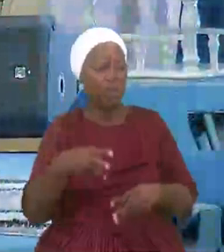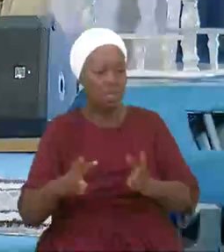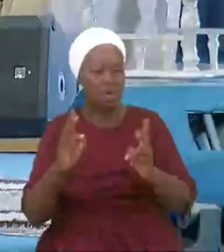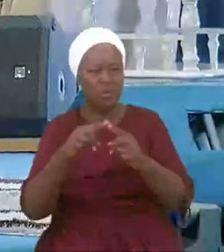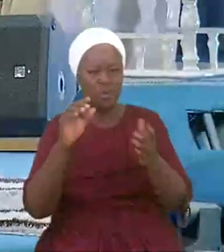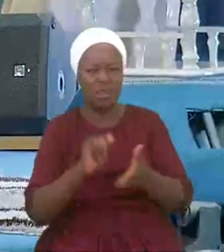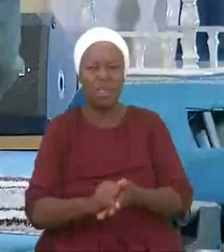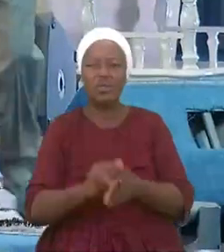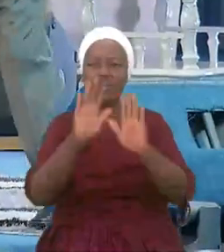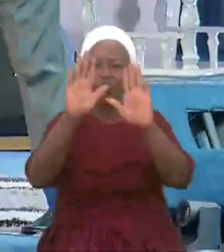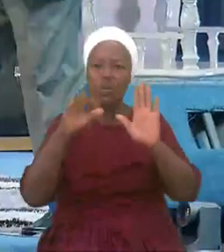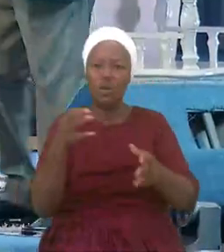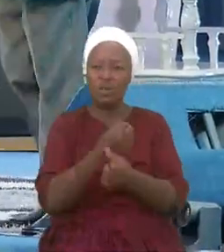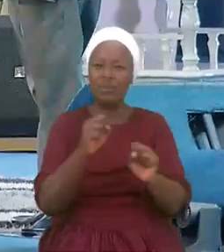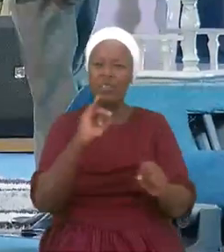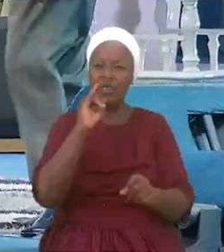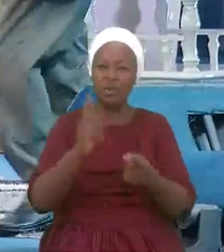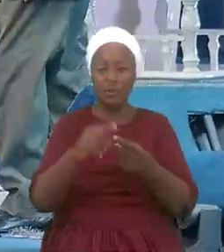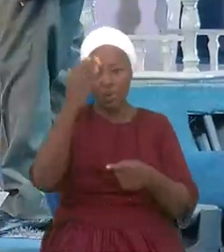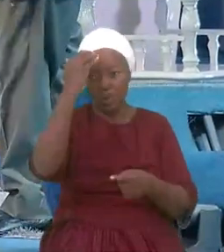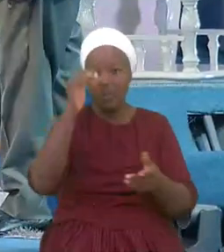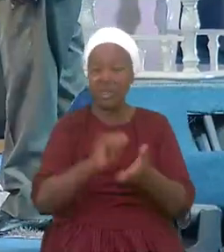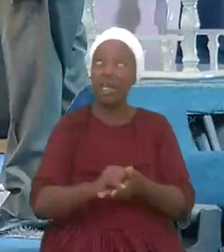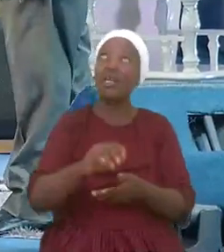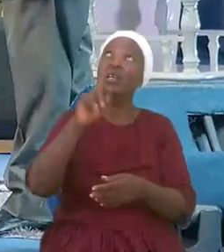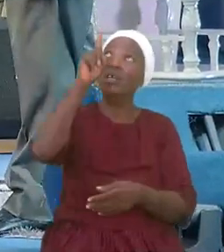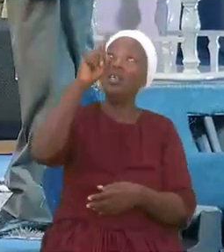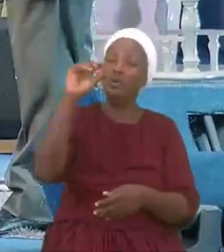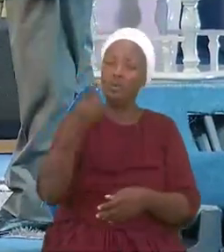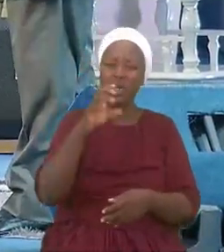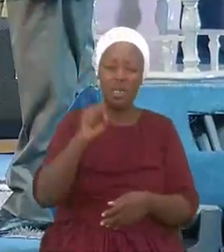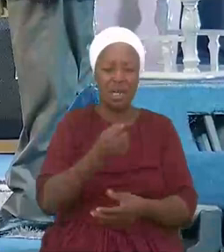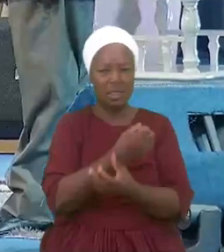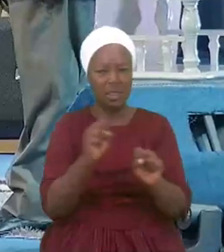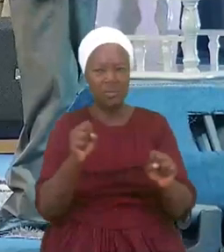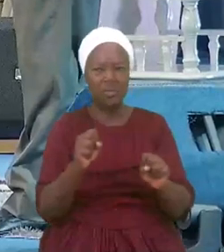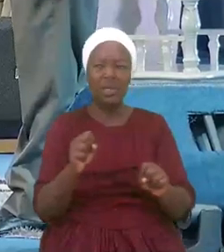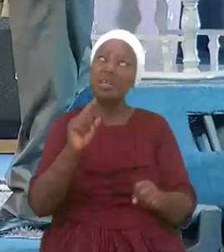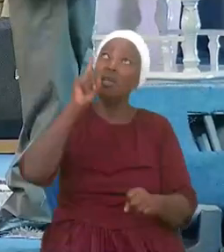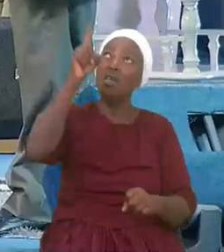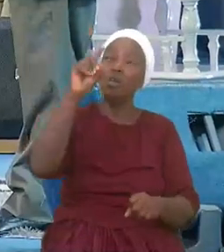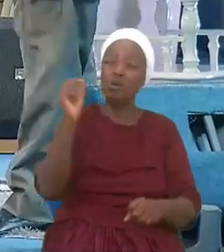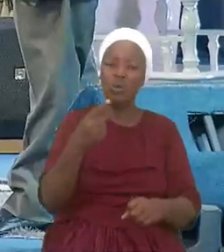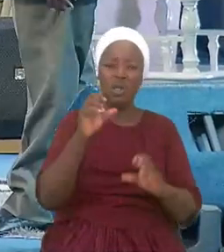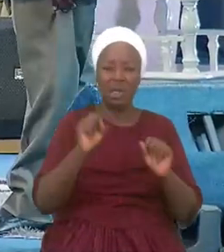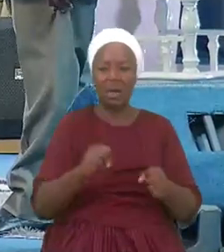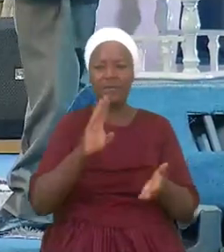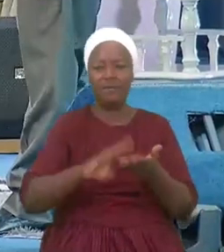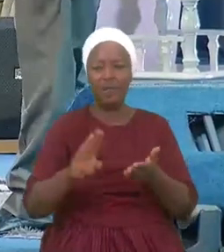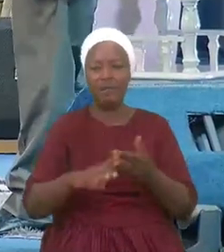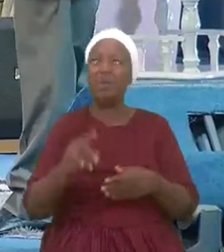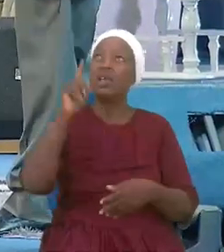c'est grâce à toi seul l'unique voit au produit j'ai du salut c'est de savoir que